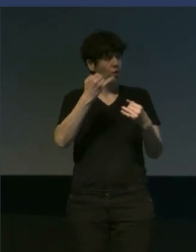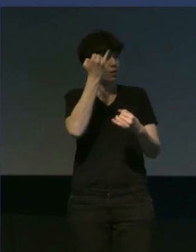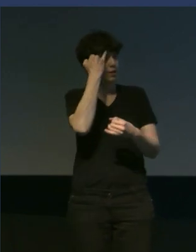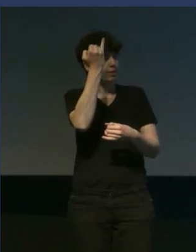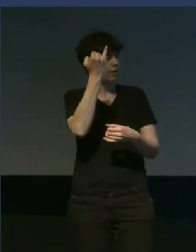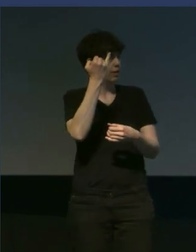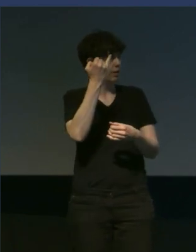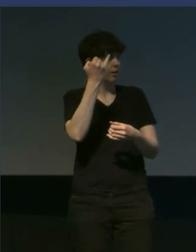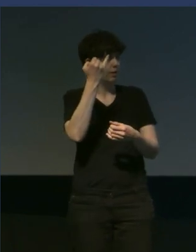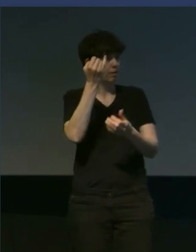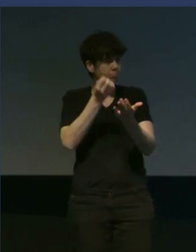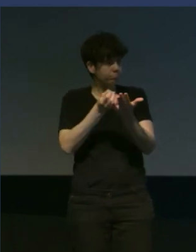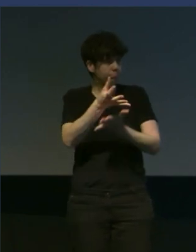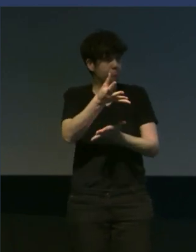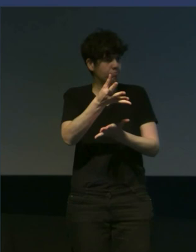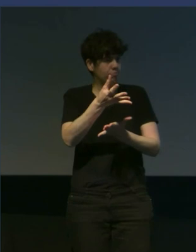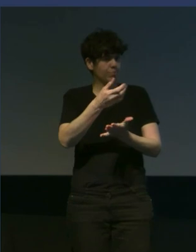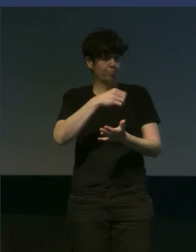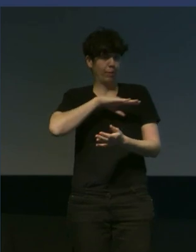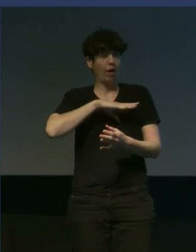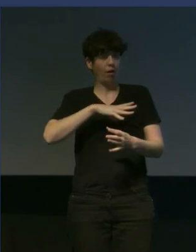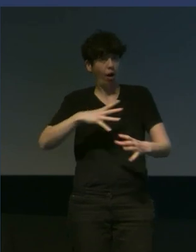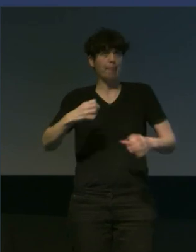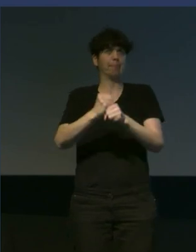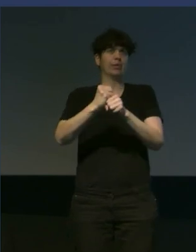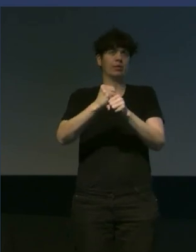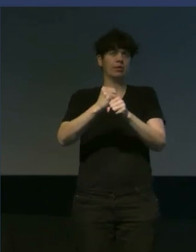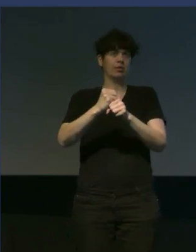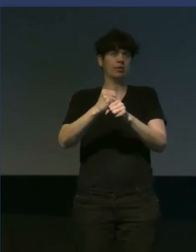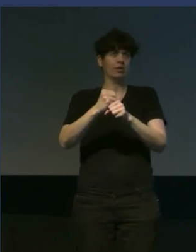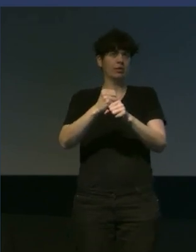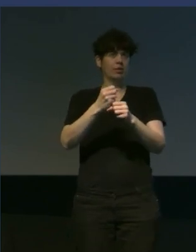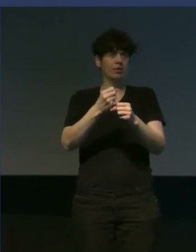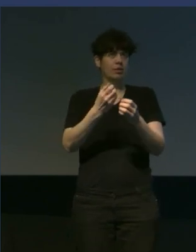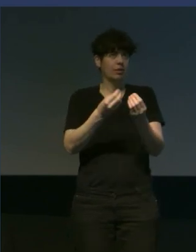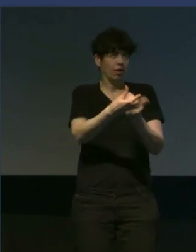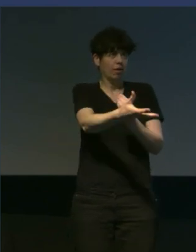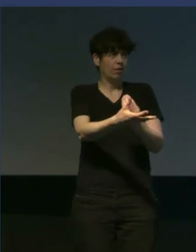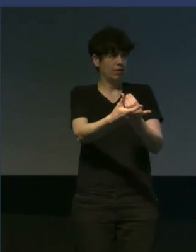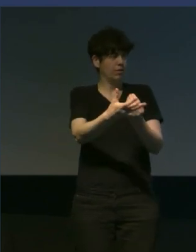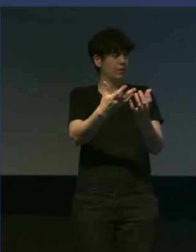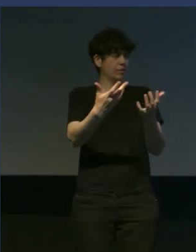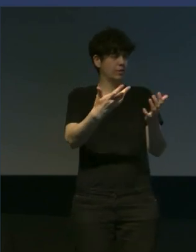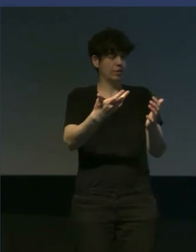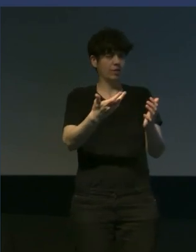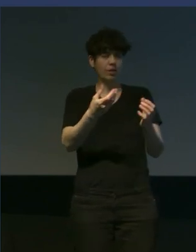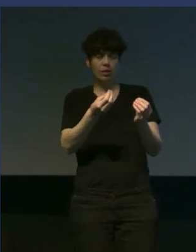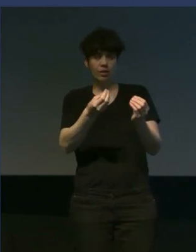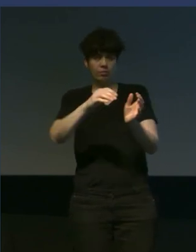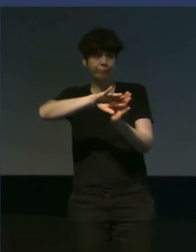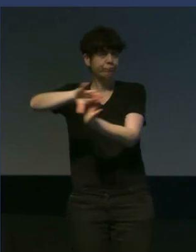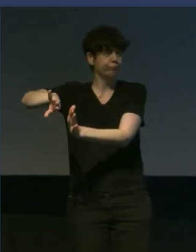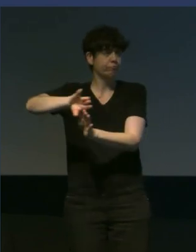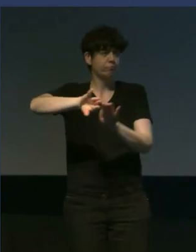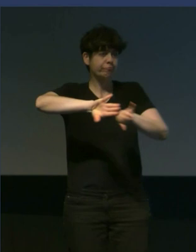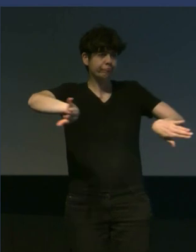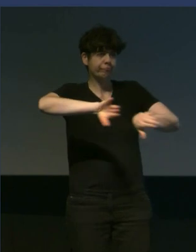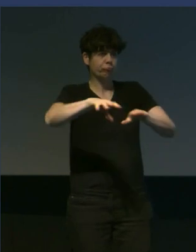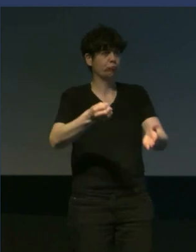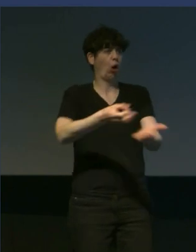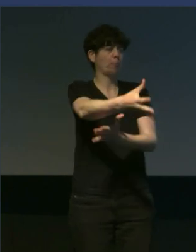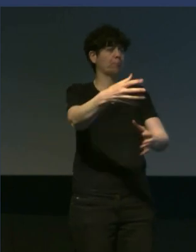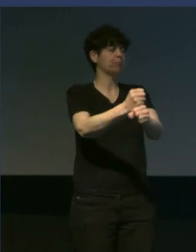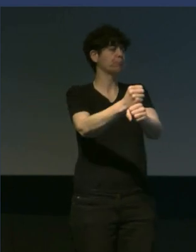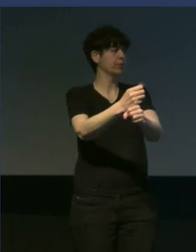qui sont données parce qu'on fait des grands raccourcis et que ça permet finalement de mettre des choses de côté. Alors, comment est-ce que vous avez fait justement pour